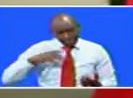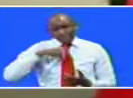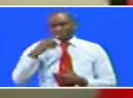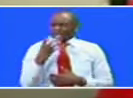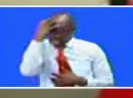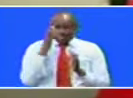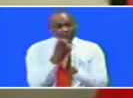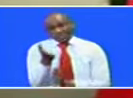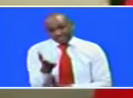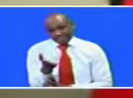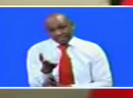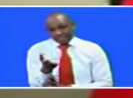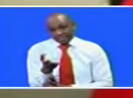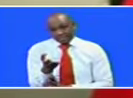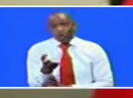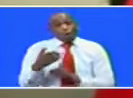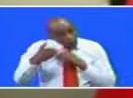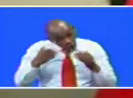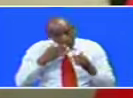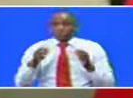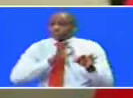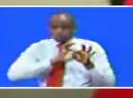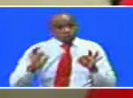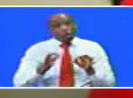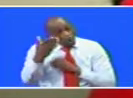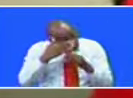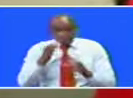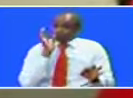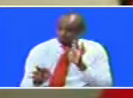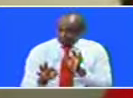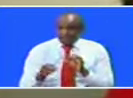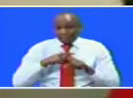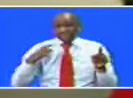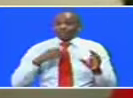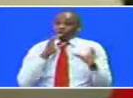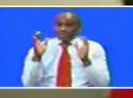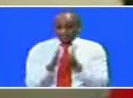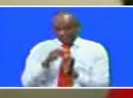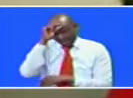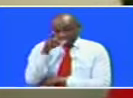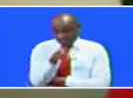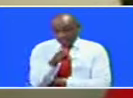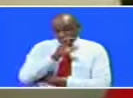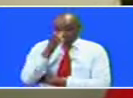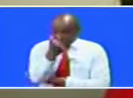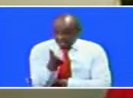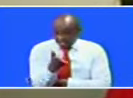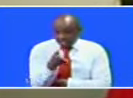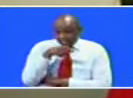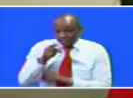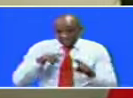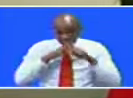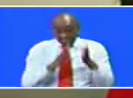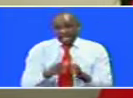ghadhabu karibu sana waweze kuliteketeza lile gari. Niliweza kuwasiliana na gavana wa county hii ambaye ni engineer